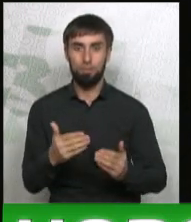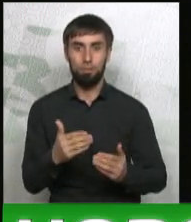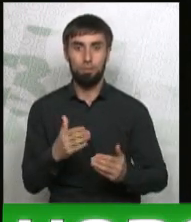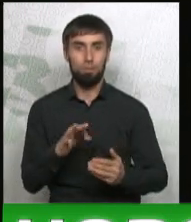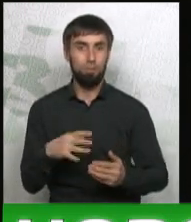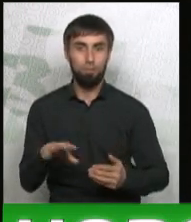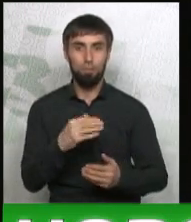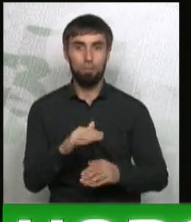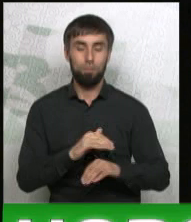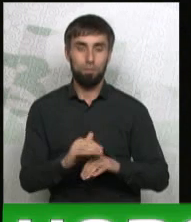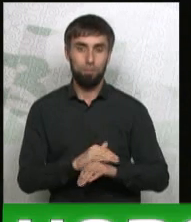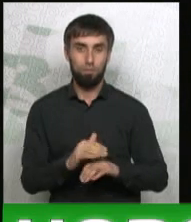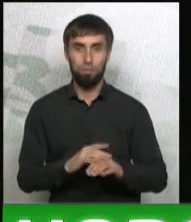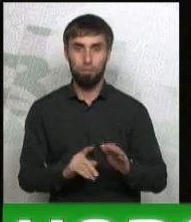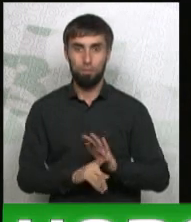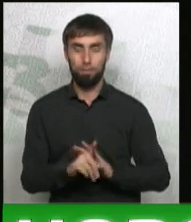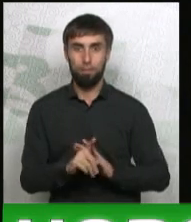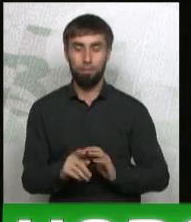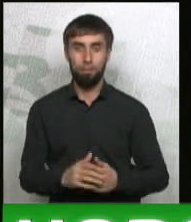всех ваших добрых начинаниях.